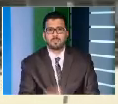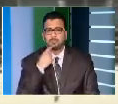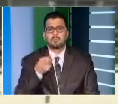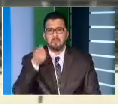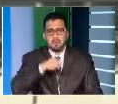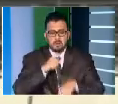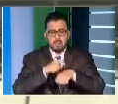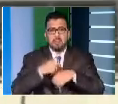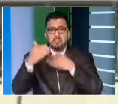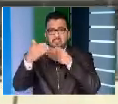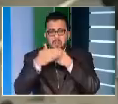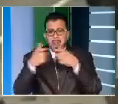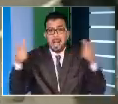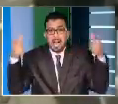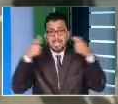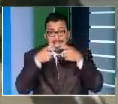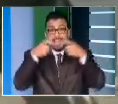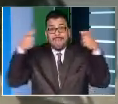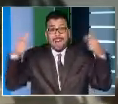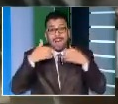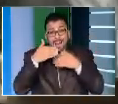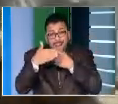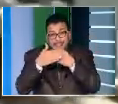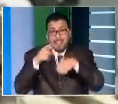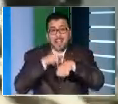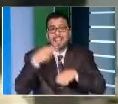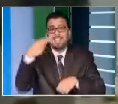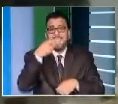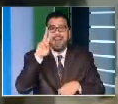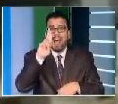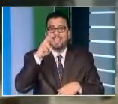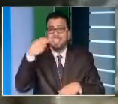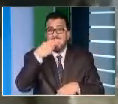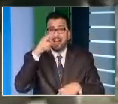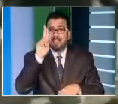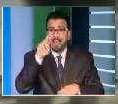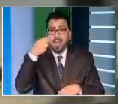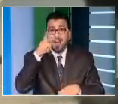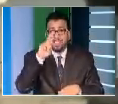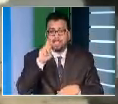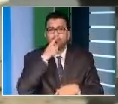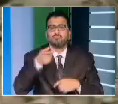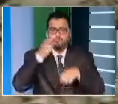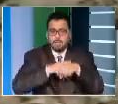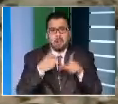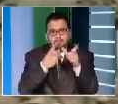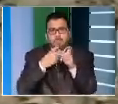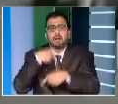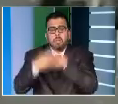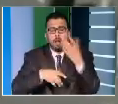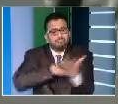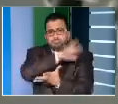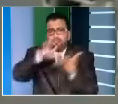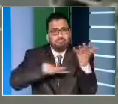كلما اقترب موعد فك الحصار عن مدينة تعز تحاول ميليشيا الحوثيين وصالح فتح جبهات جديدة لخلط